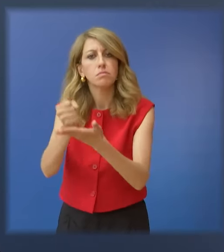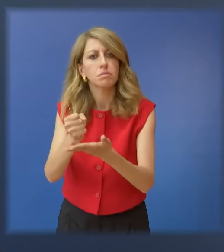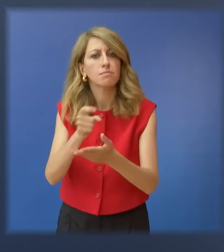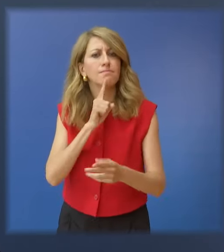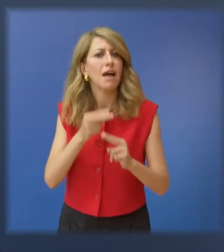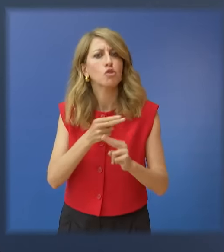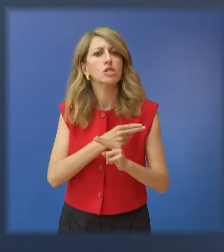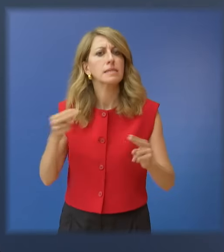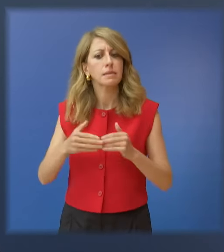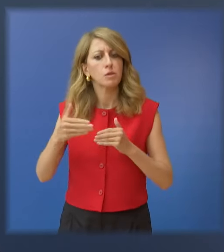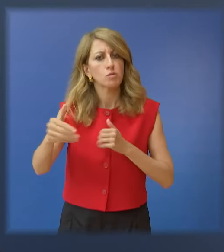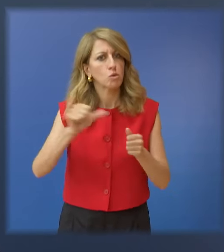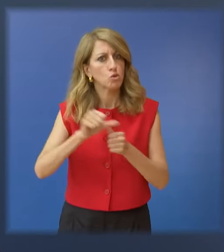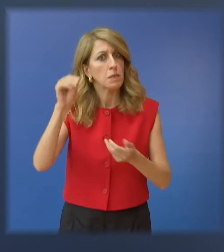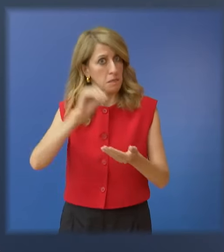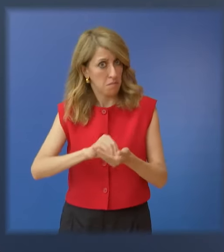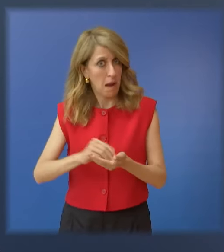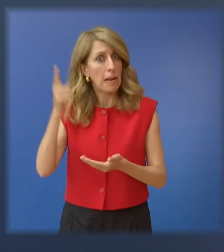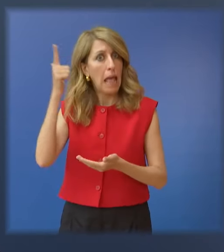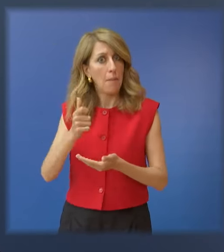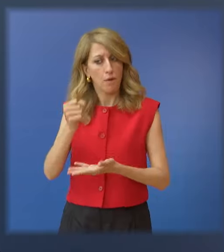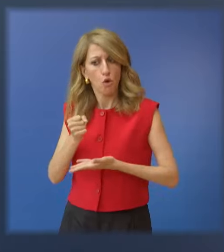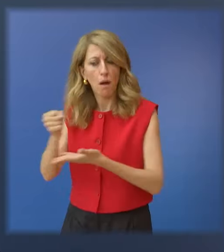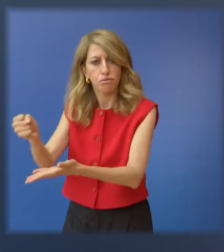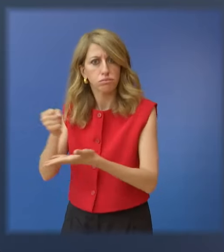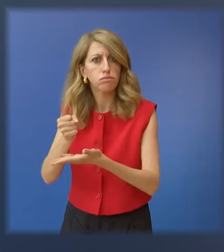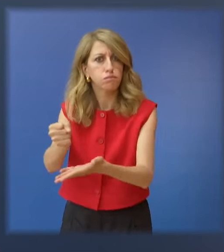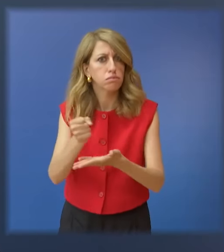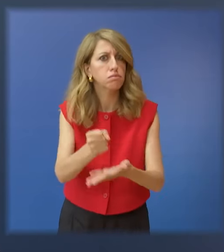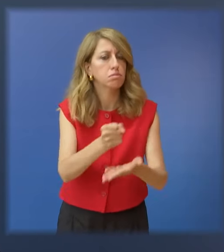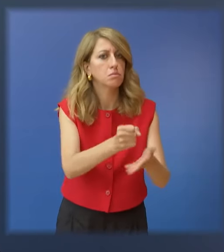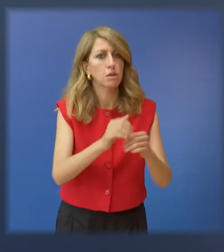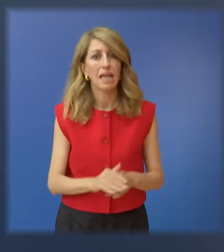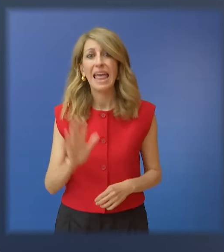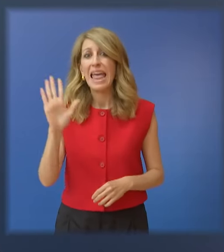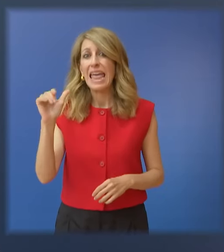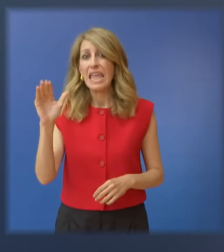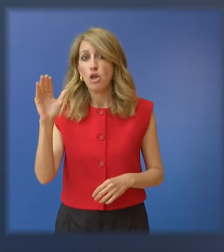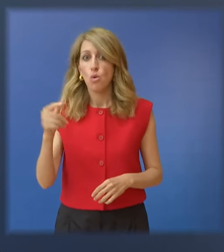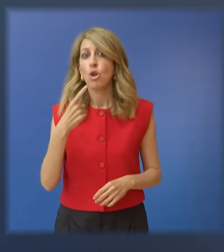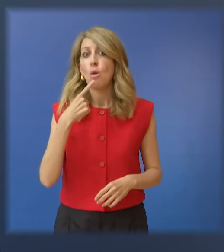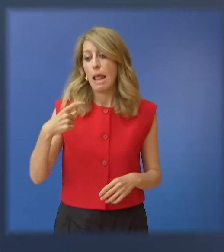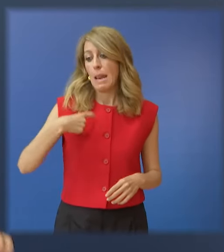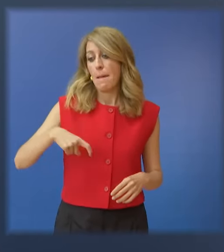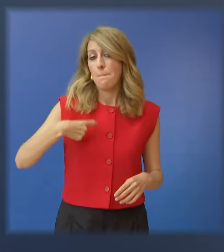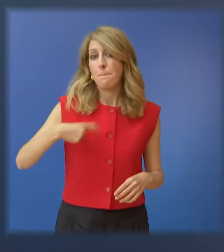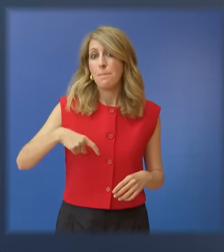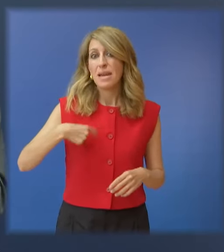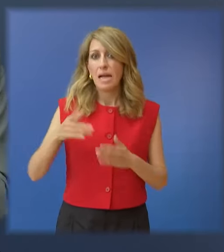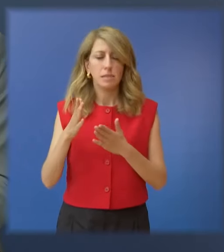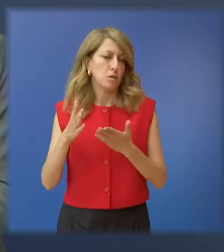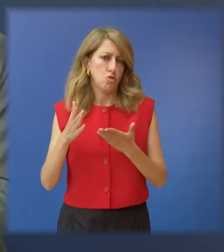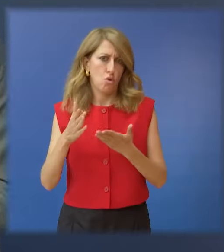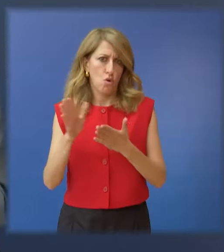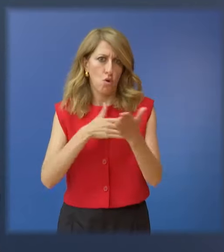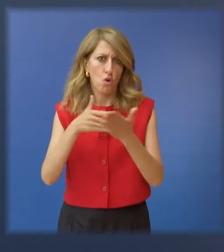τους επόμενες μήνες γιατί τον ιούλιο το τιμολόγιο για το πράσινο θα είναι στα 020 λετ από 0118 όπως είπατε